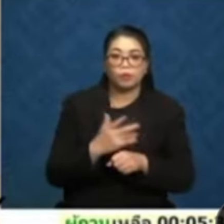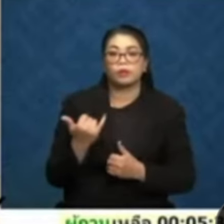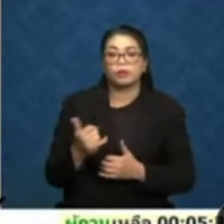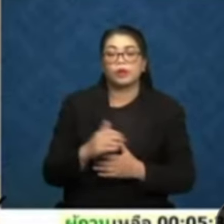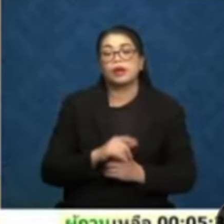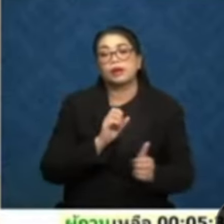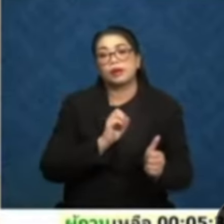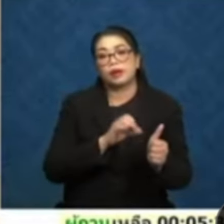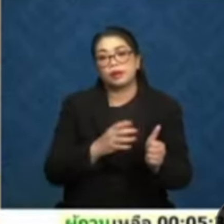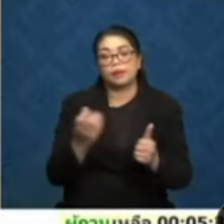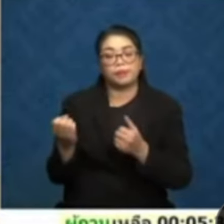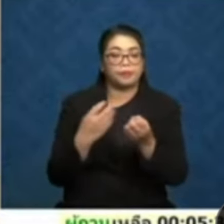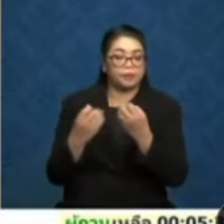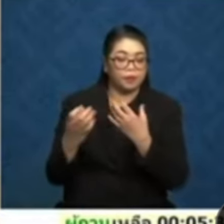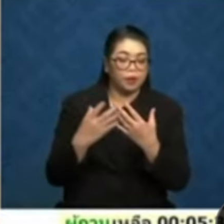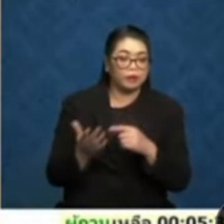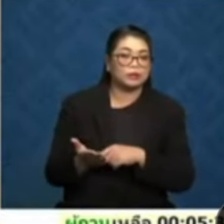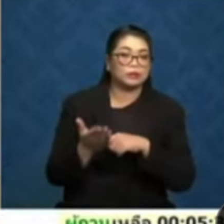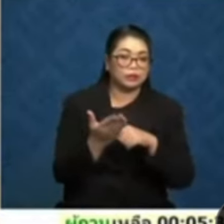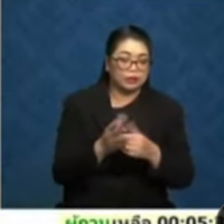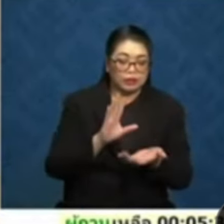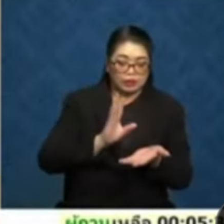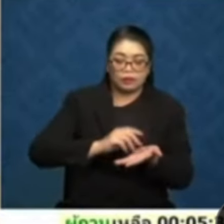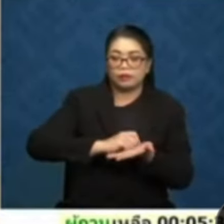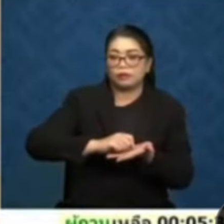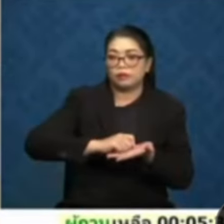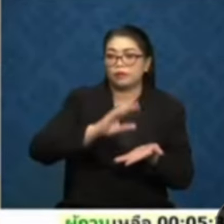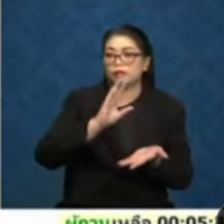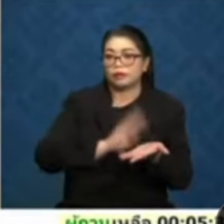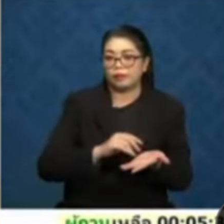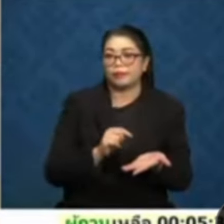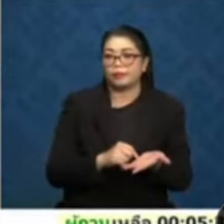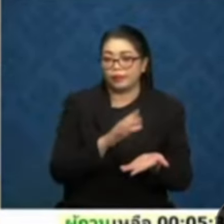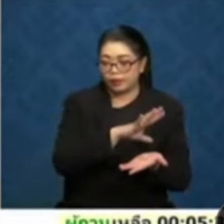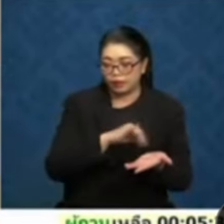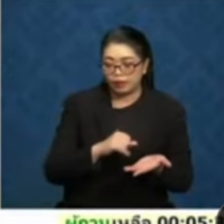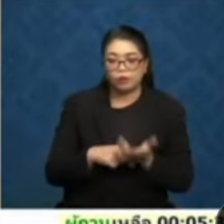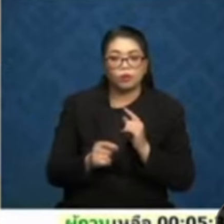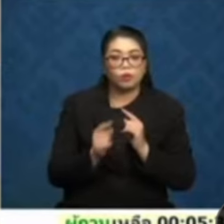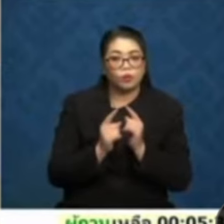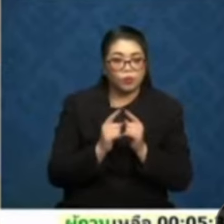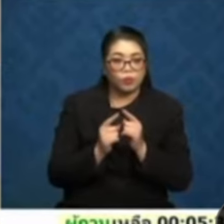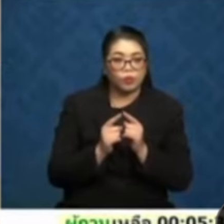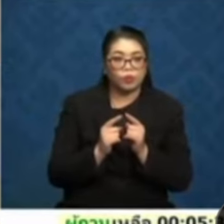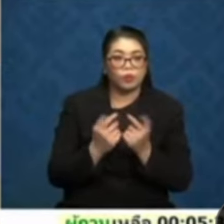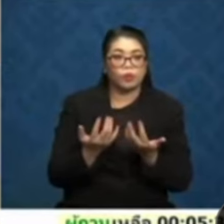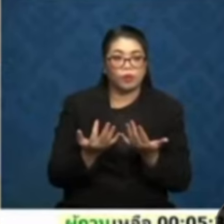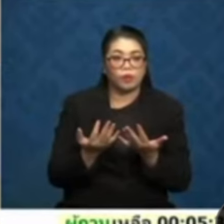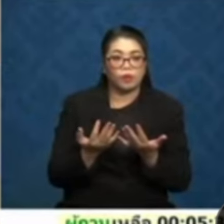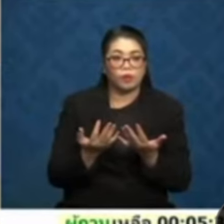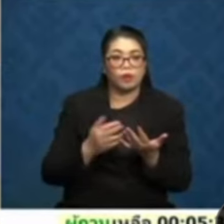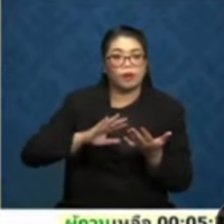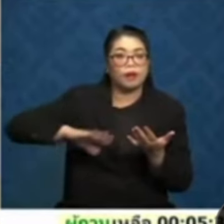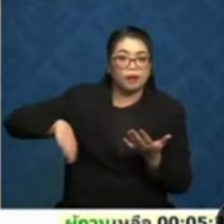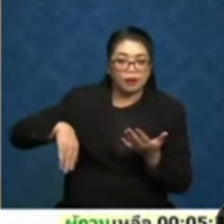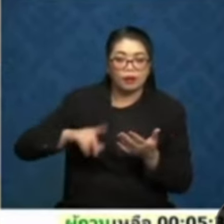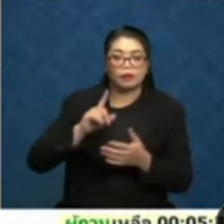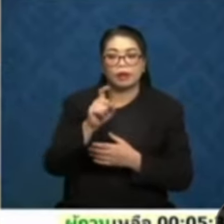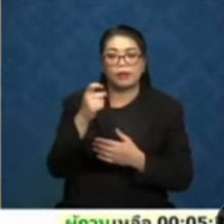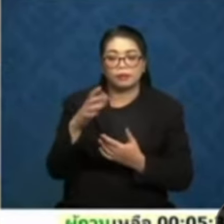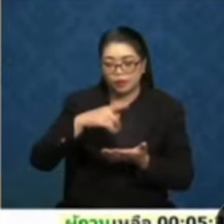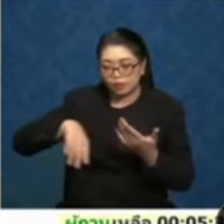คำแนะนำที่ท่านได้นำเสนอไว้ดิฉันได้จดไว้แล้วก็อาจจะได้พูดคุยจากการหลังกระทู้